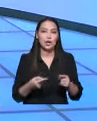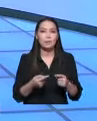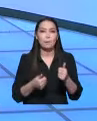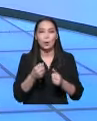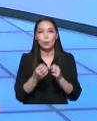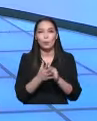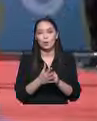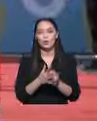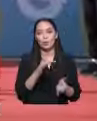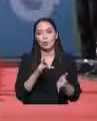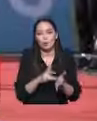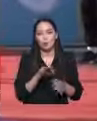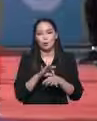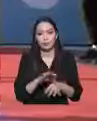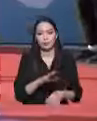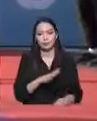ұйымдастырылды.